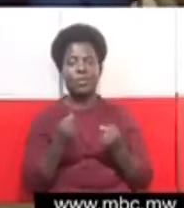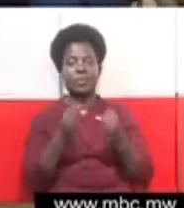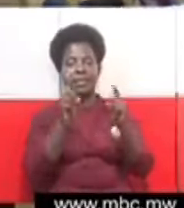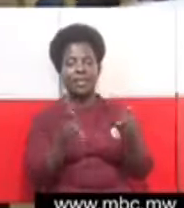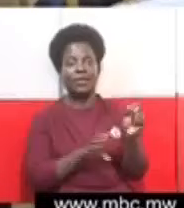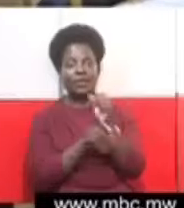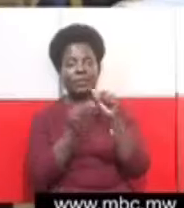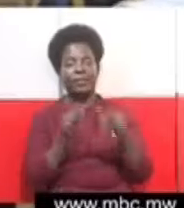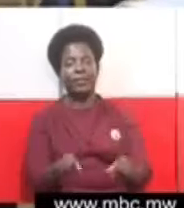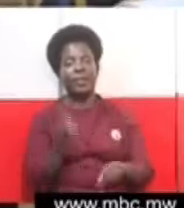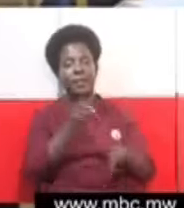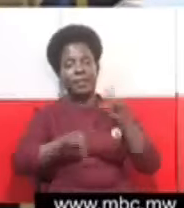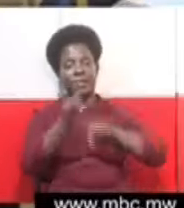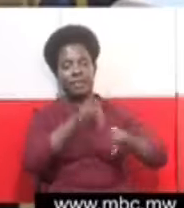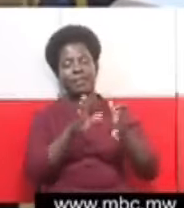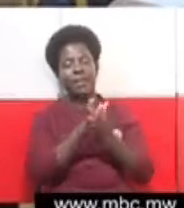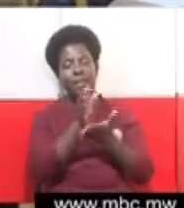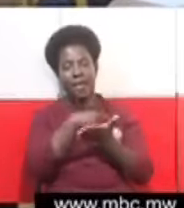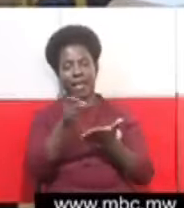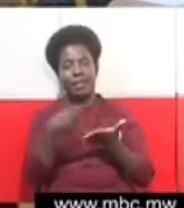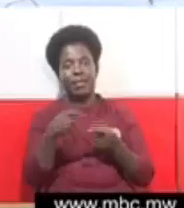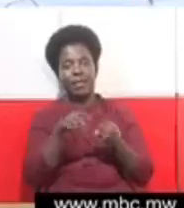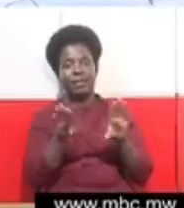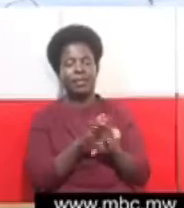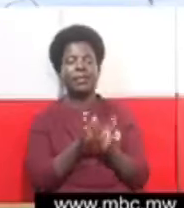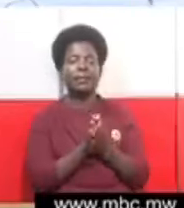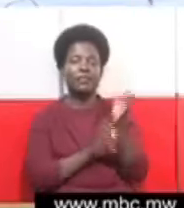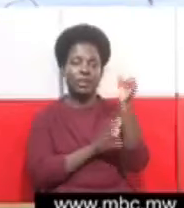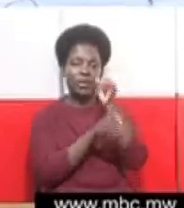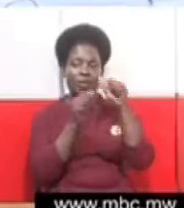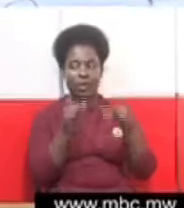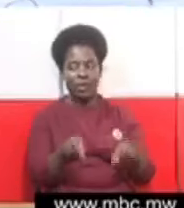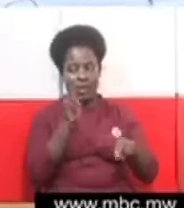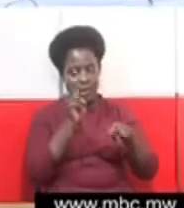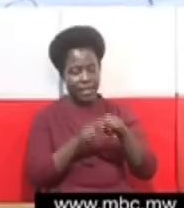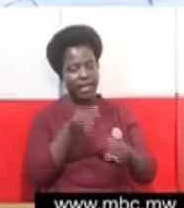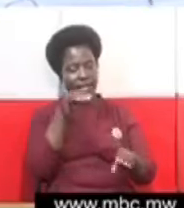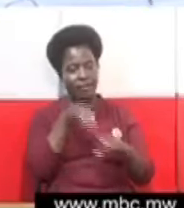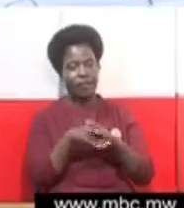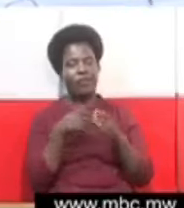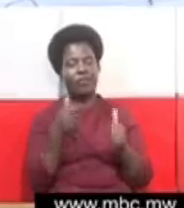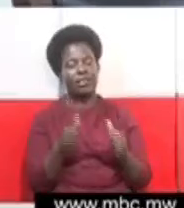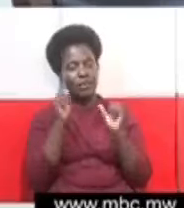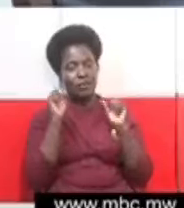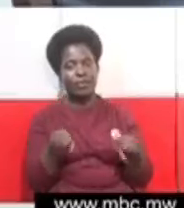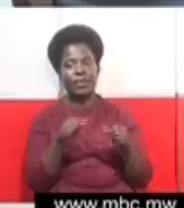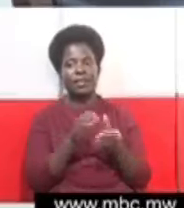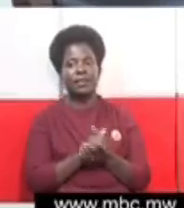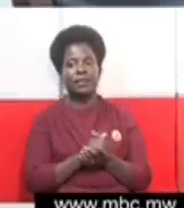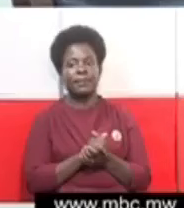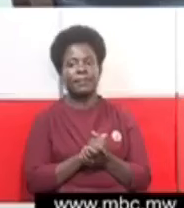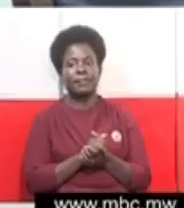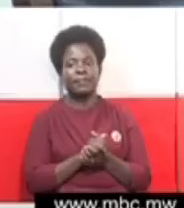kuti atenge nawo gawo pakalemberayu kuti dziko lino lizakhale ndi chisankho chovomerezeka.